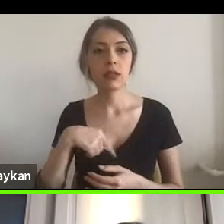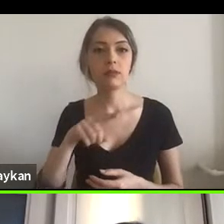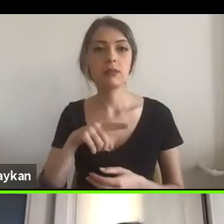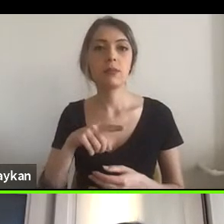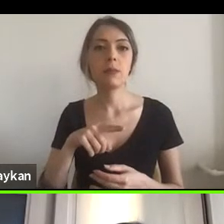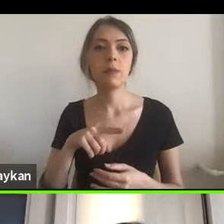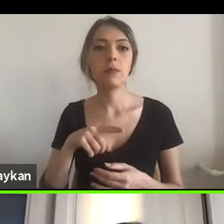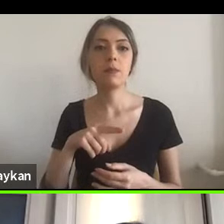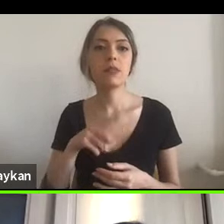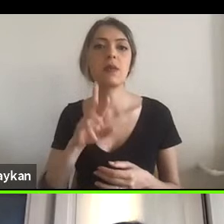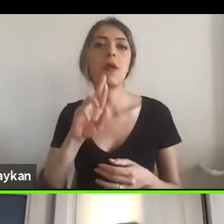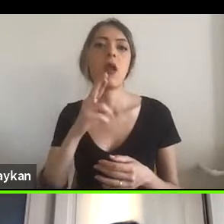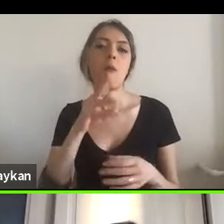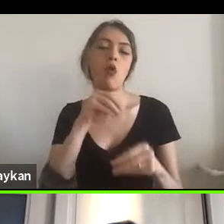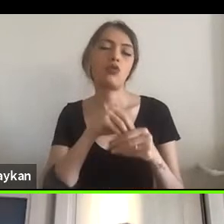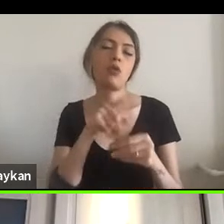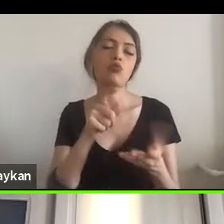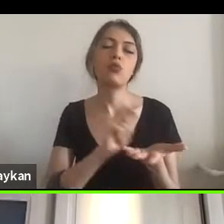diğer değerlendirmelerimiz.